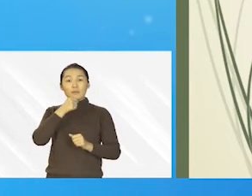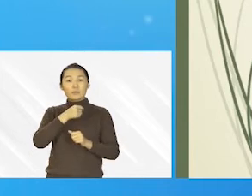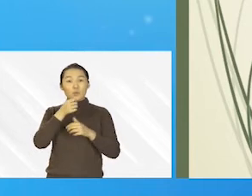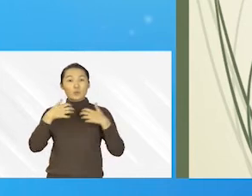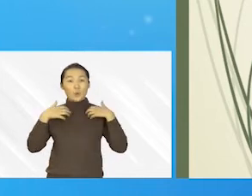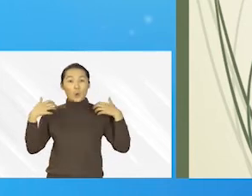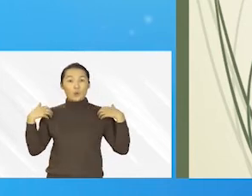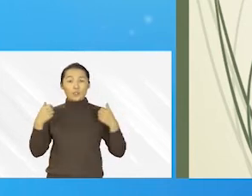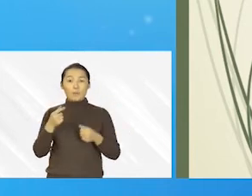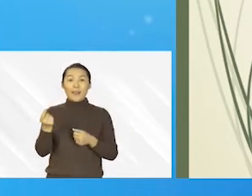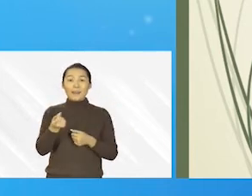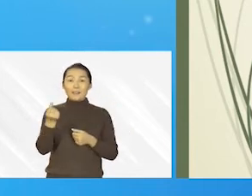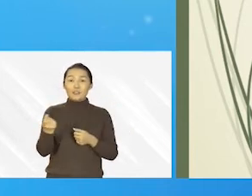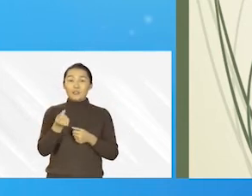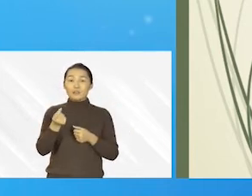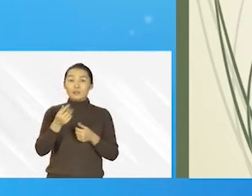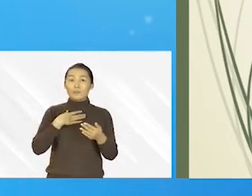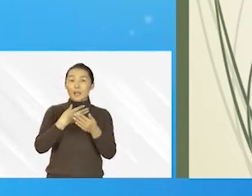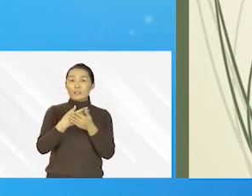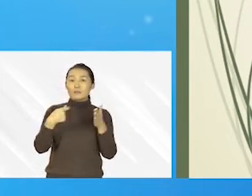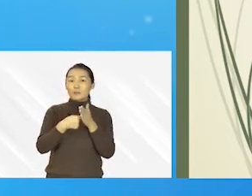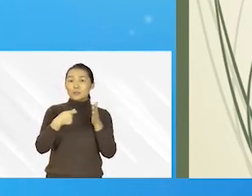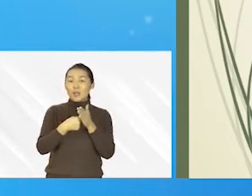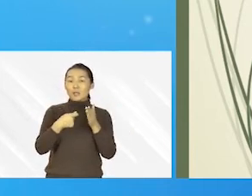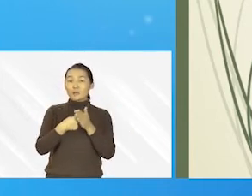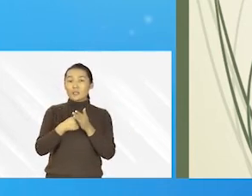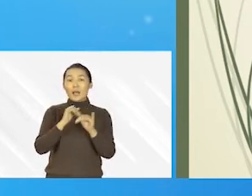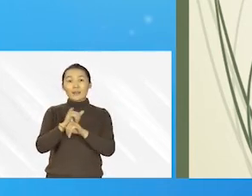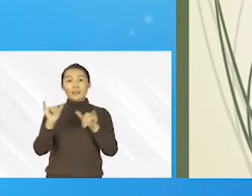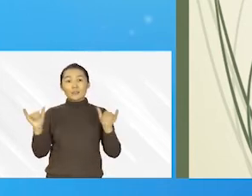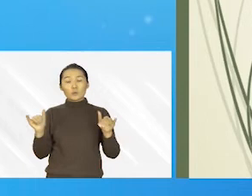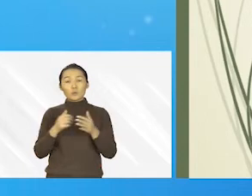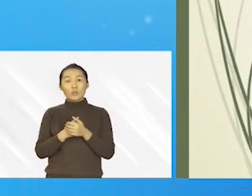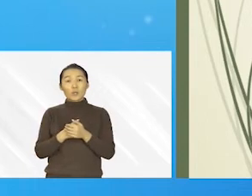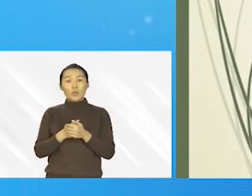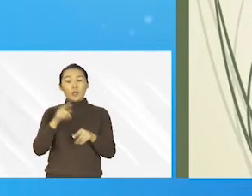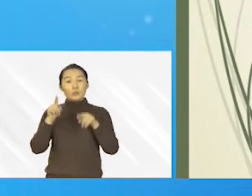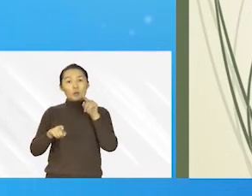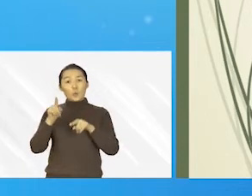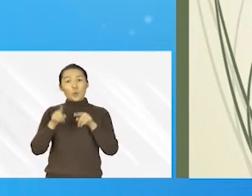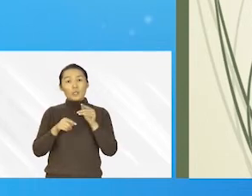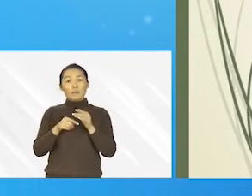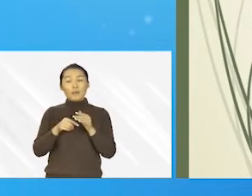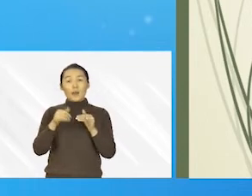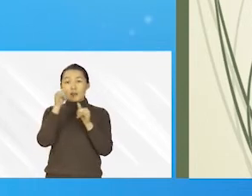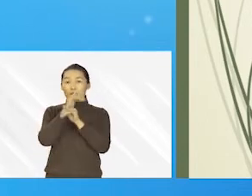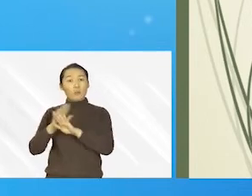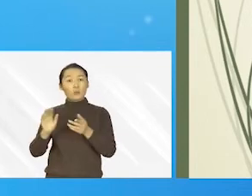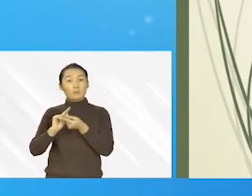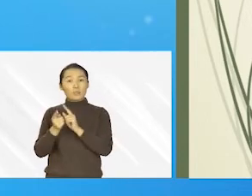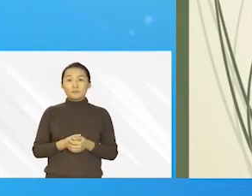особь. Личинки активно питаются, растут, но за редким исключением не способны к